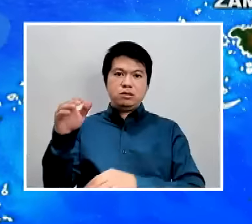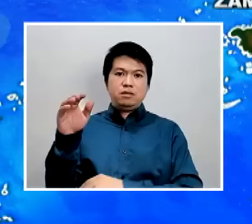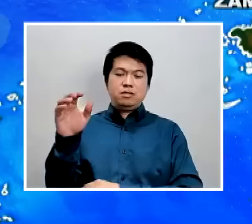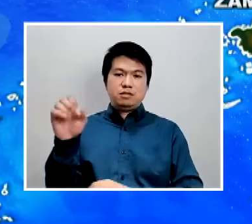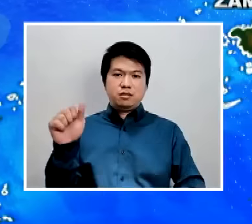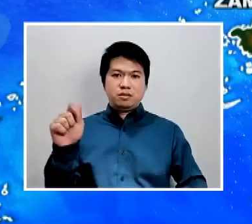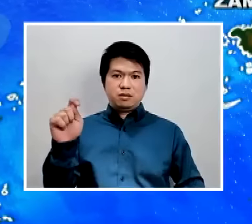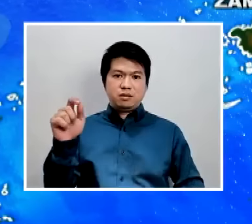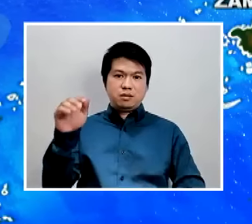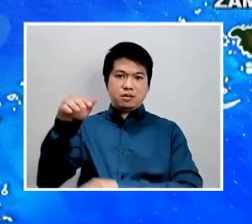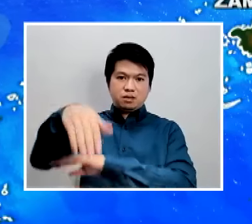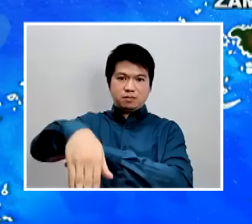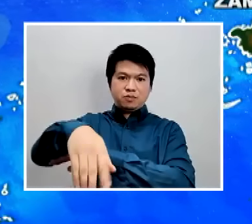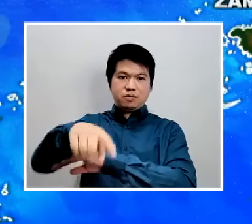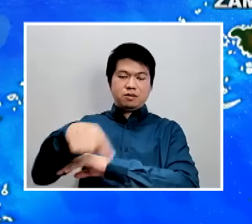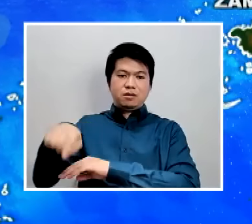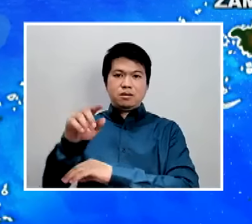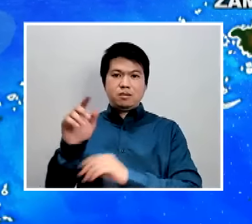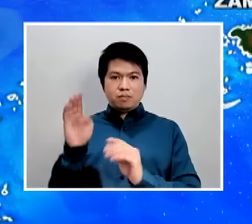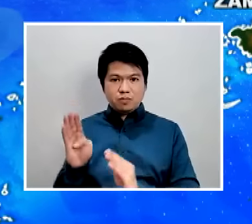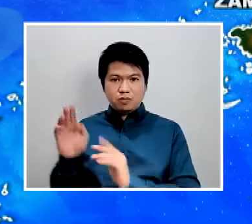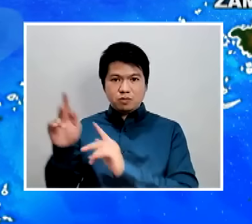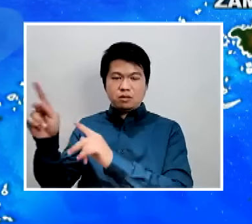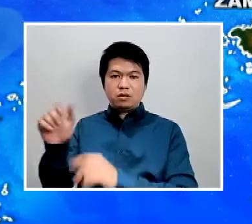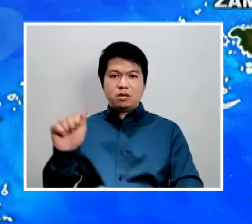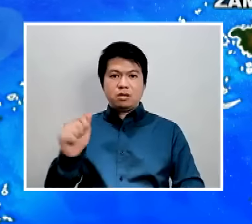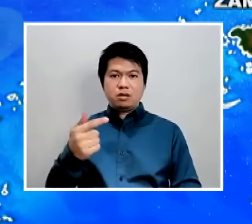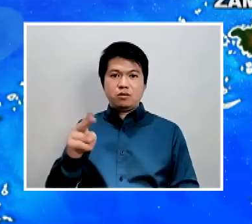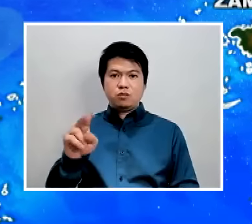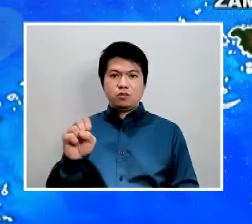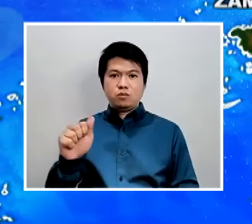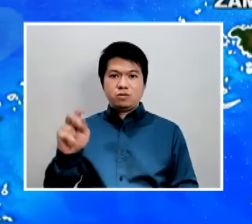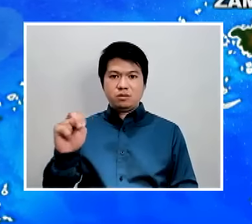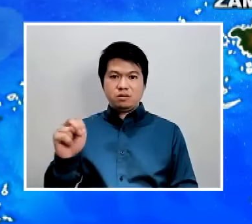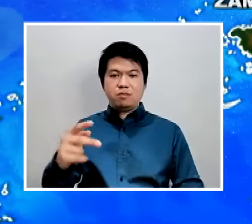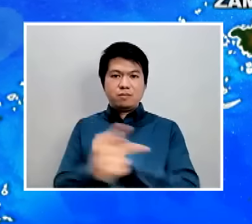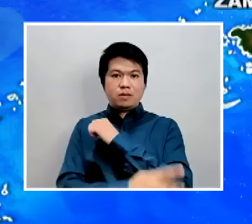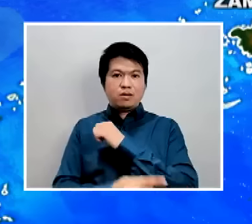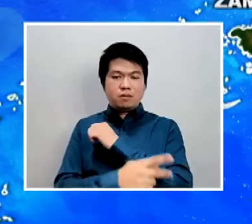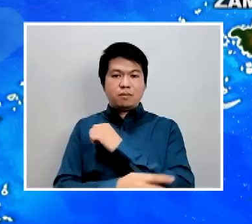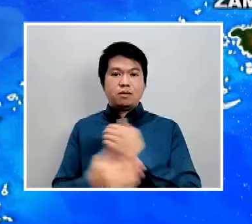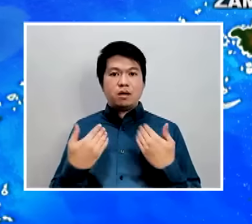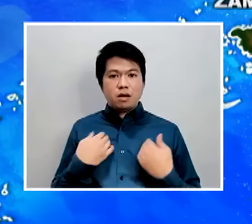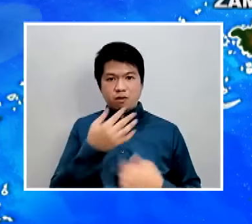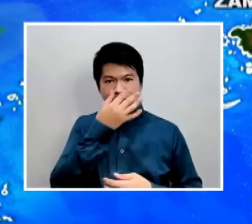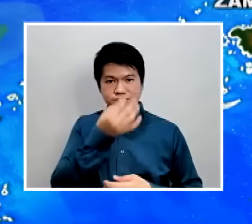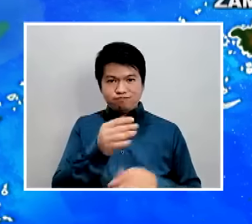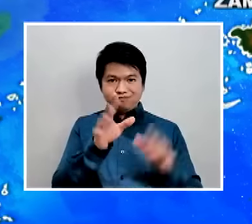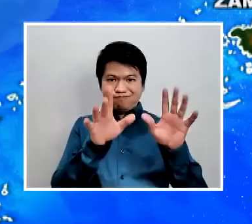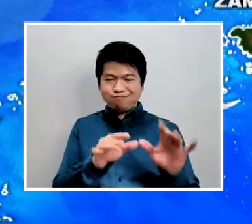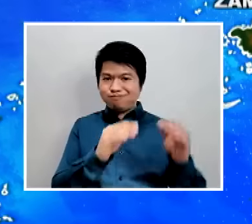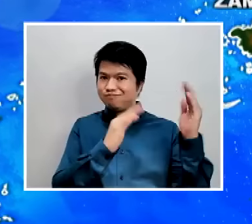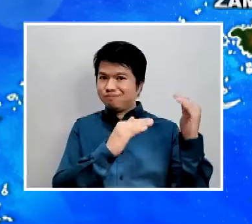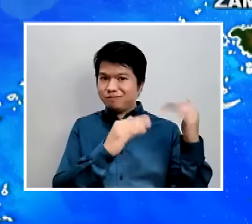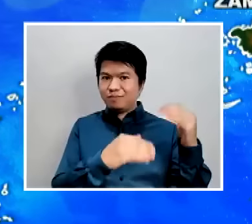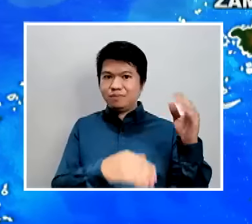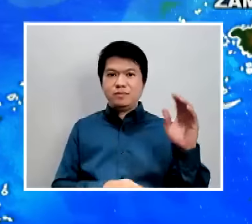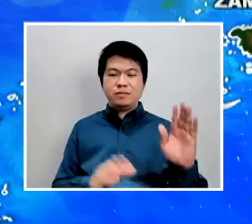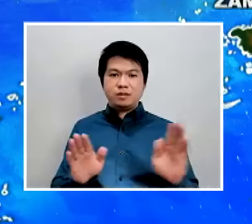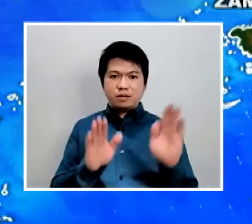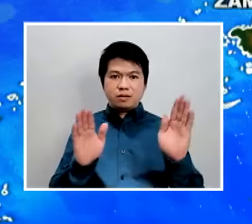ng Bukidnon maging sa may Agusan Provinces. At meron pang kaunting ulan na aasahan Linggo ng hapon at gabi sa ilang lugar